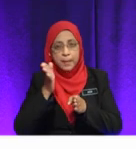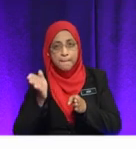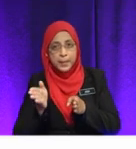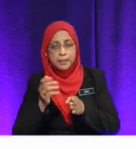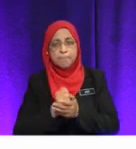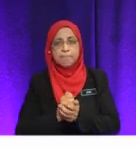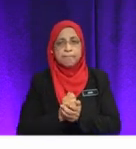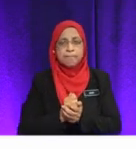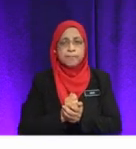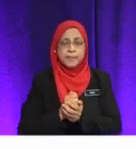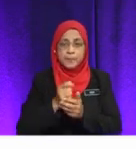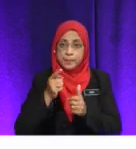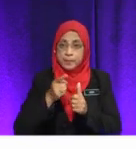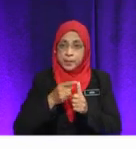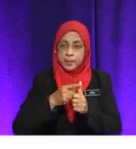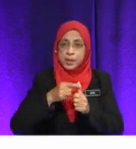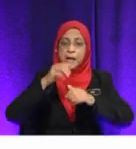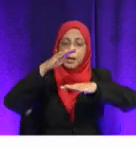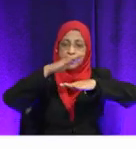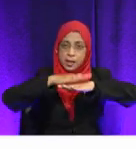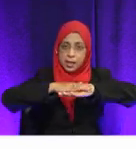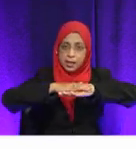jadi yang pertama itu pandangan atas